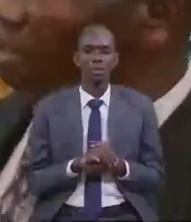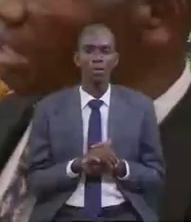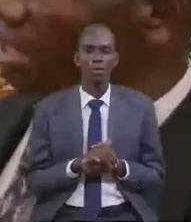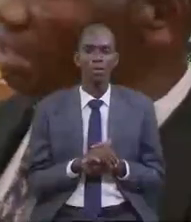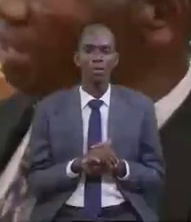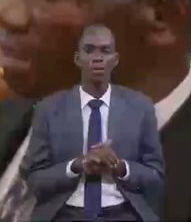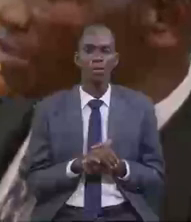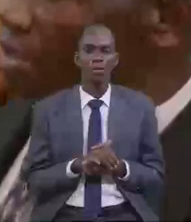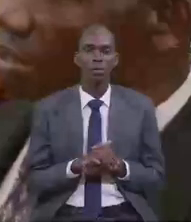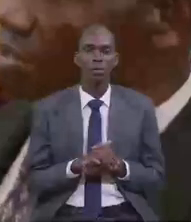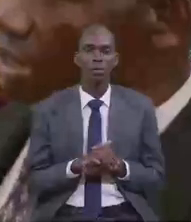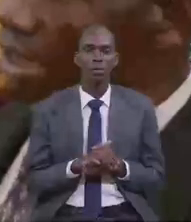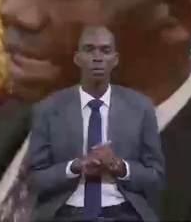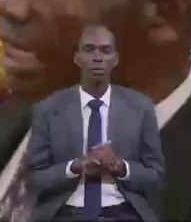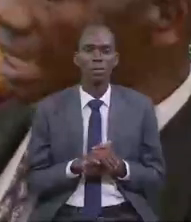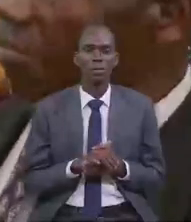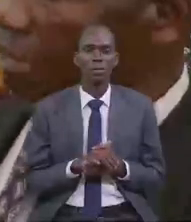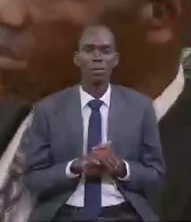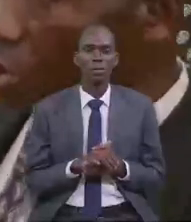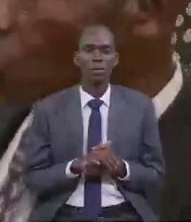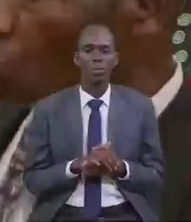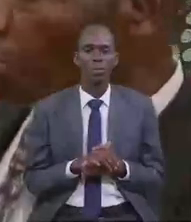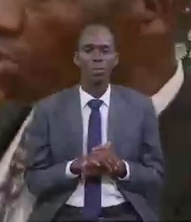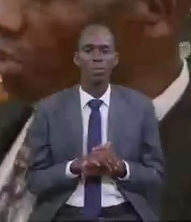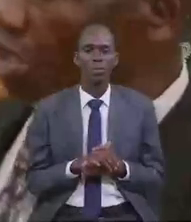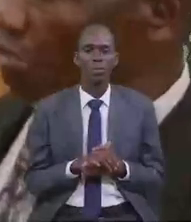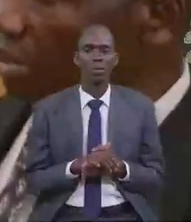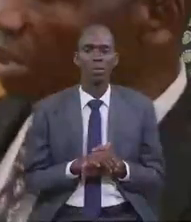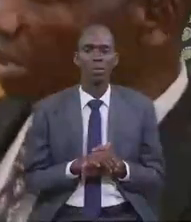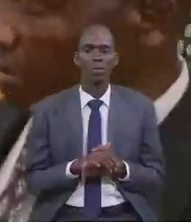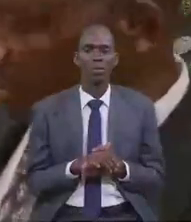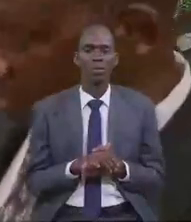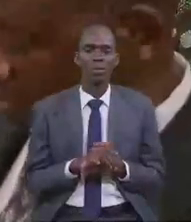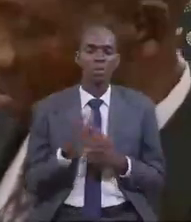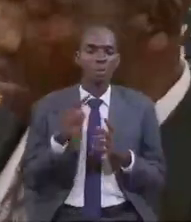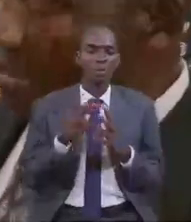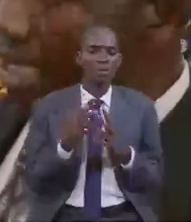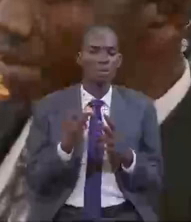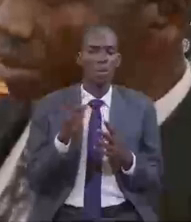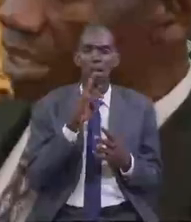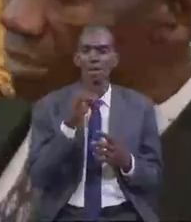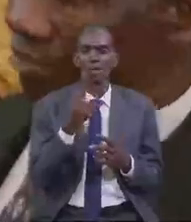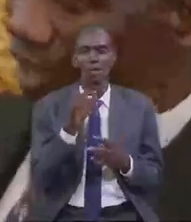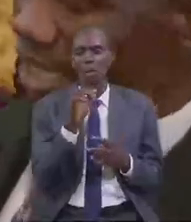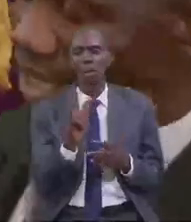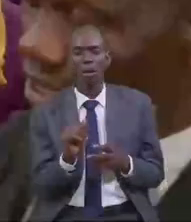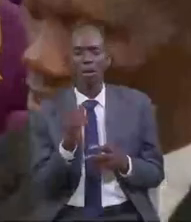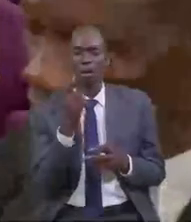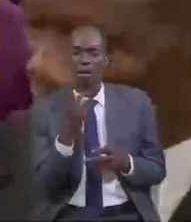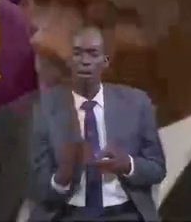Ou bien tu es un Nazaréen à temps partiel?